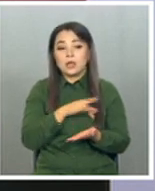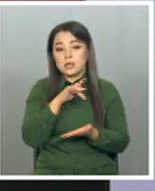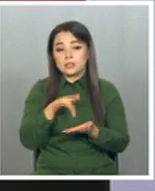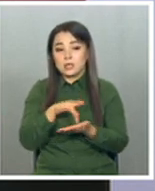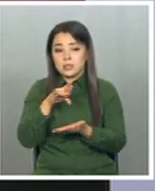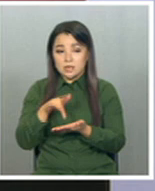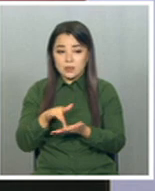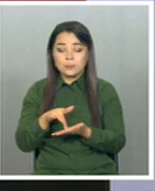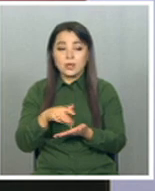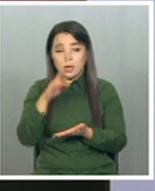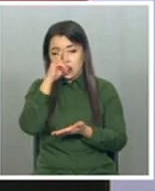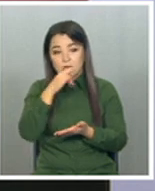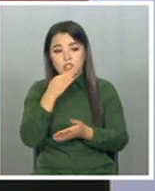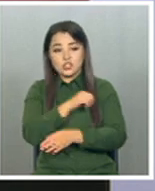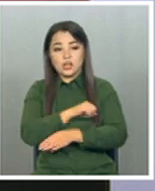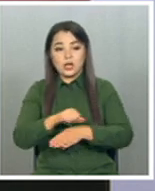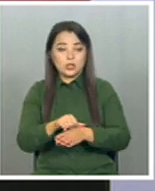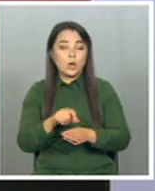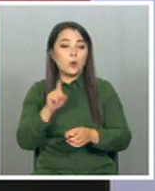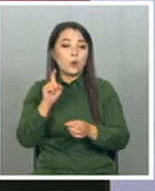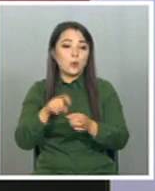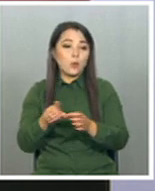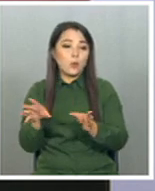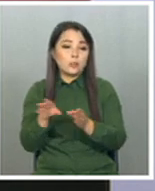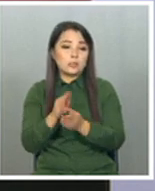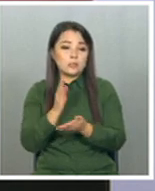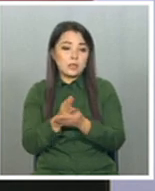шекарасына қосты.